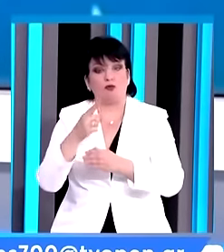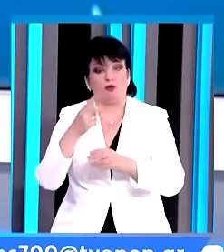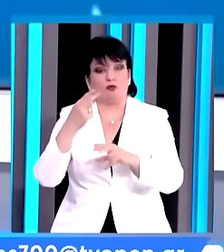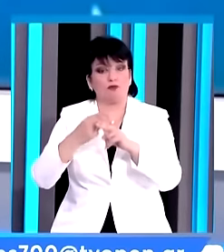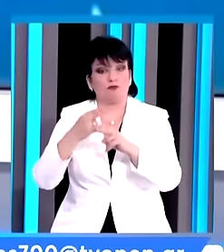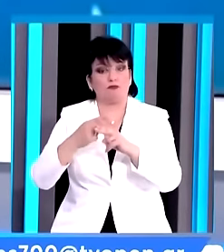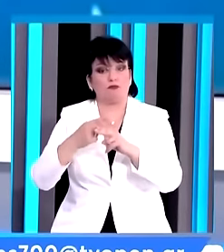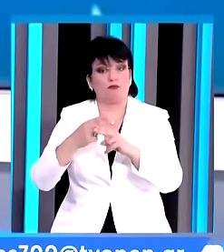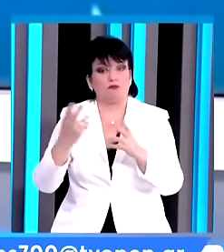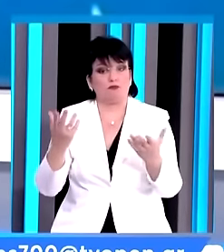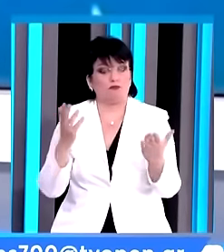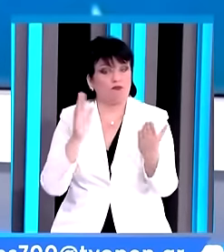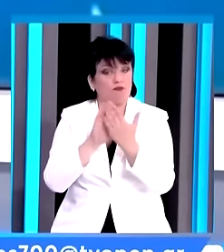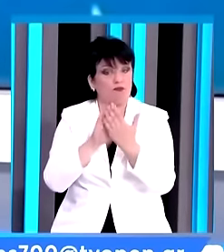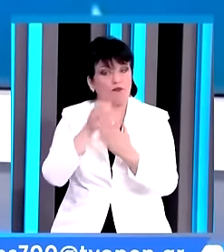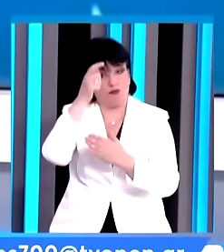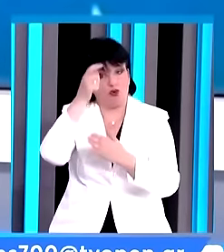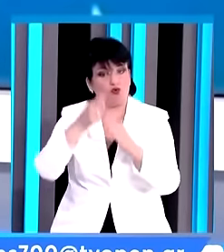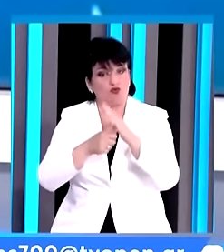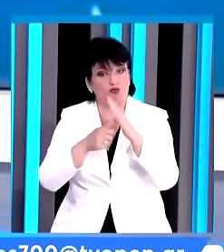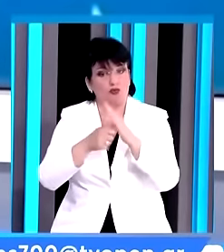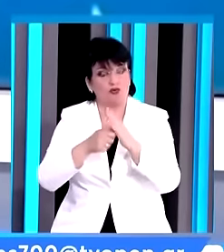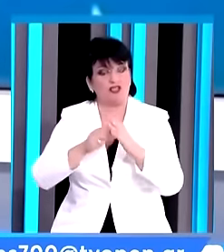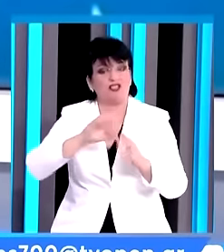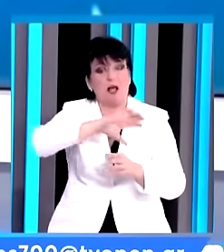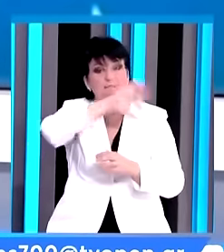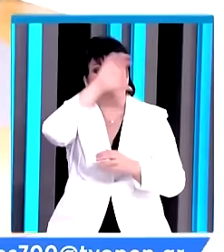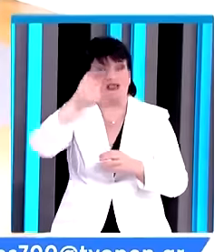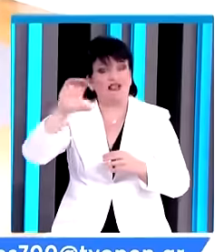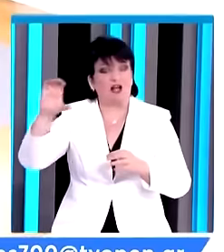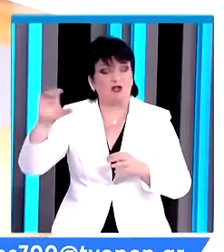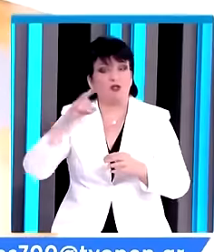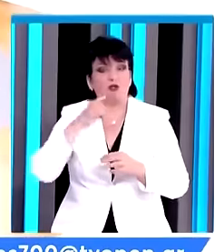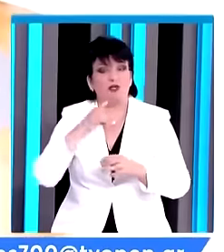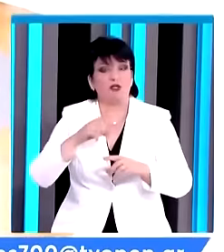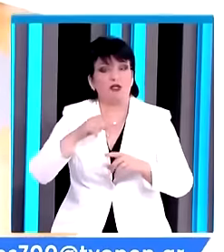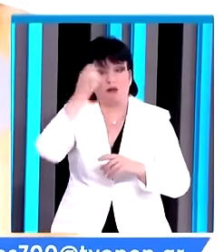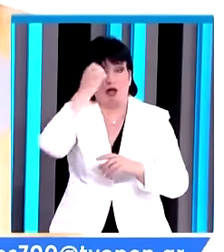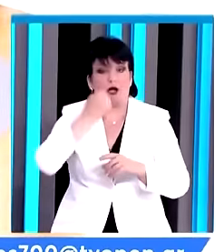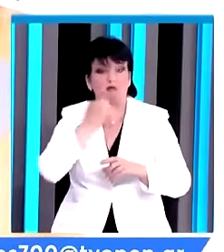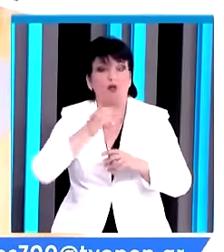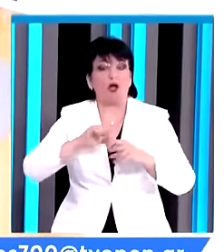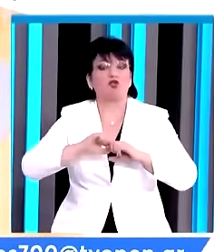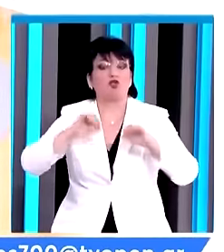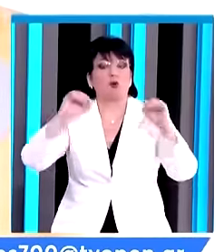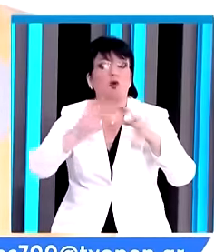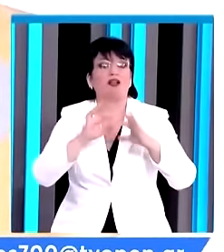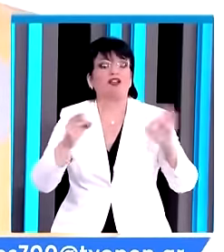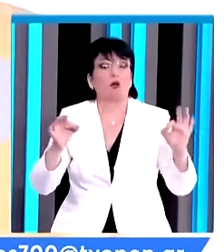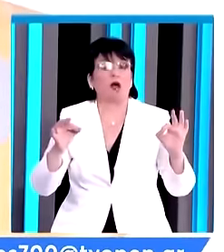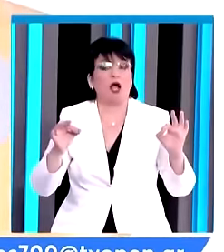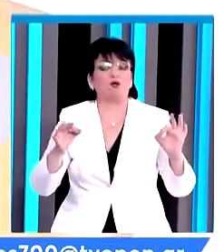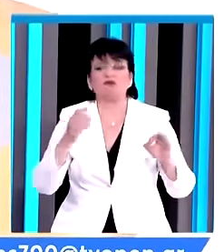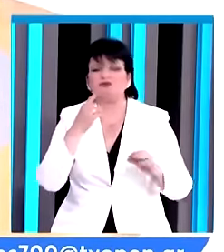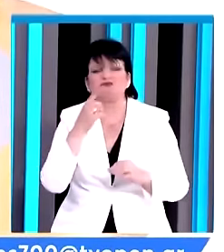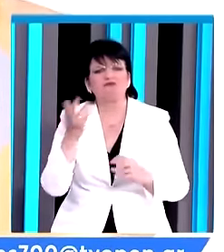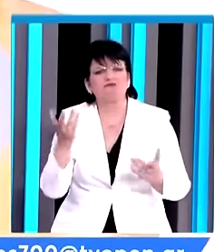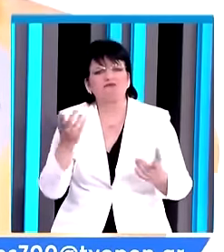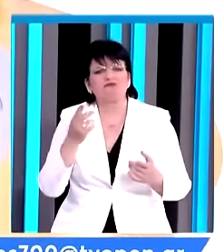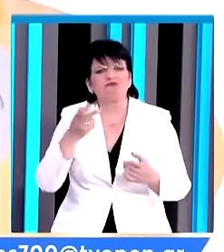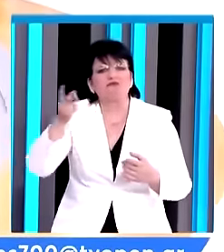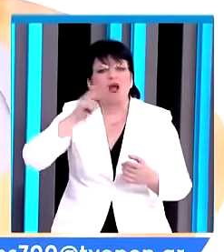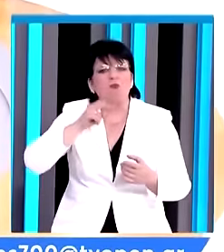μειονότητα. Ναι. Πρόεδρος Ερντογάν αναφέρθηκε στα ζητήματα της Μέσης Ανατολής, είπε ότι κατά την άποψη της Ελλάδος η Χαμάς είναι τρομοκρατική οργάνωση. Άρα από